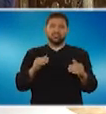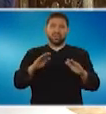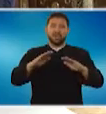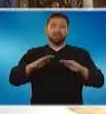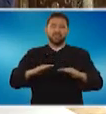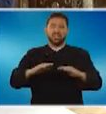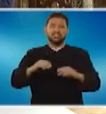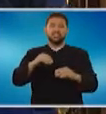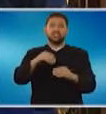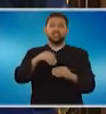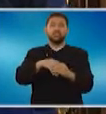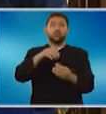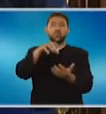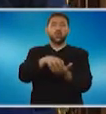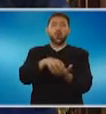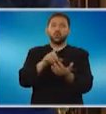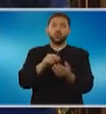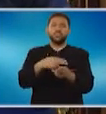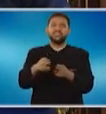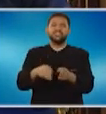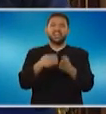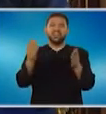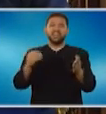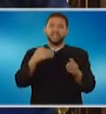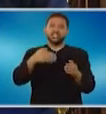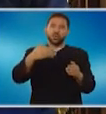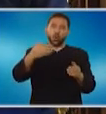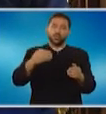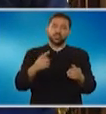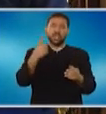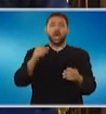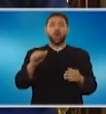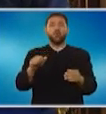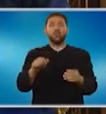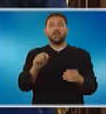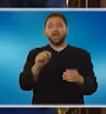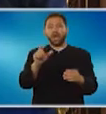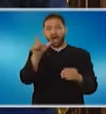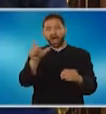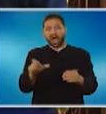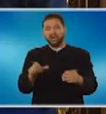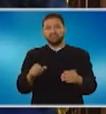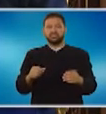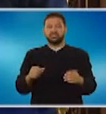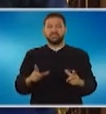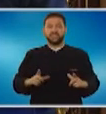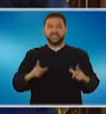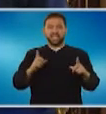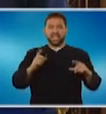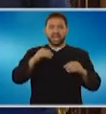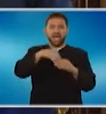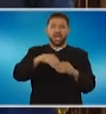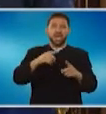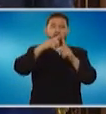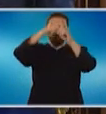static. Scriptura se continuă ca act de manifestare al revelației prin părinți în biserică. Atunci